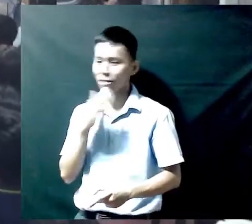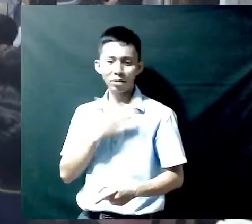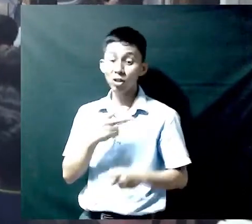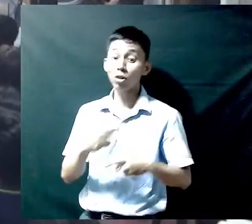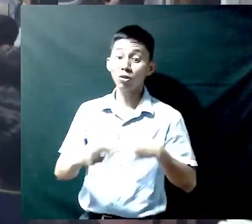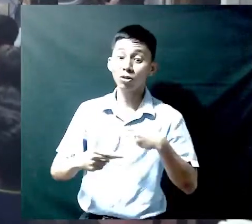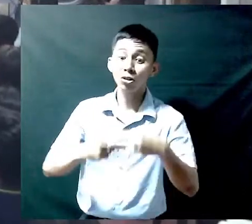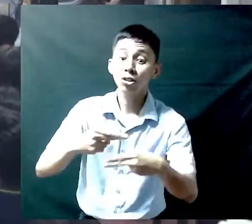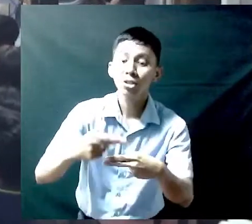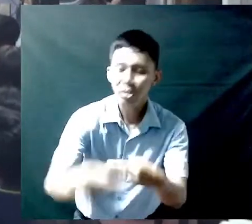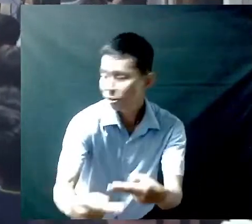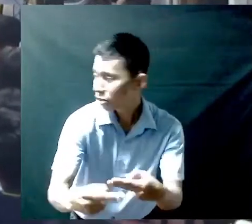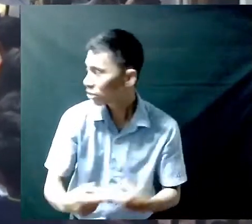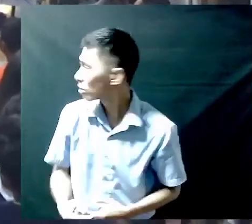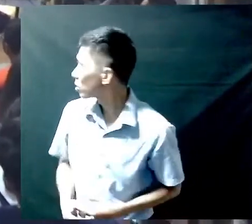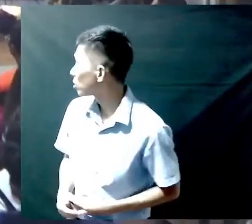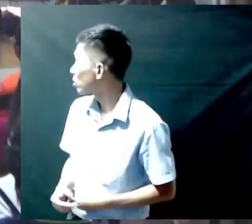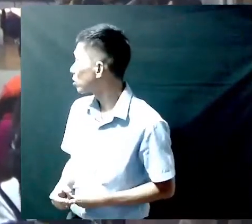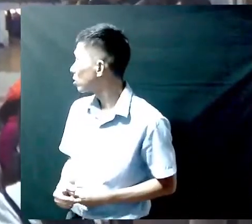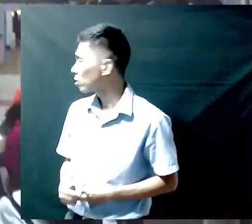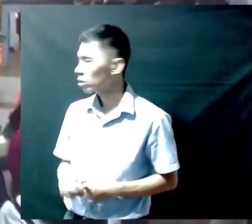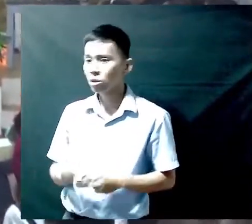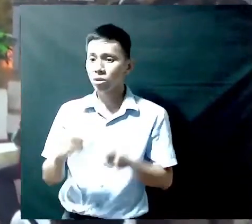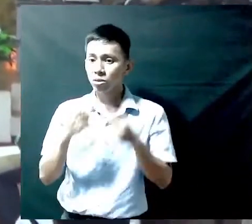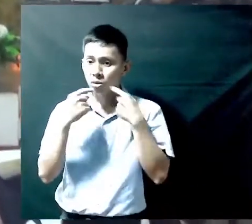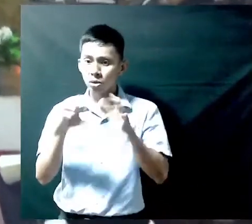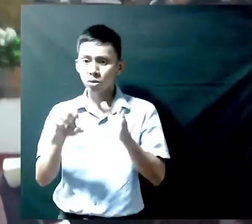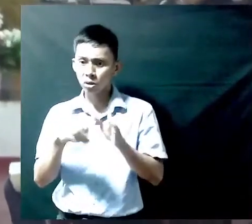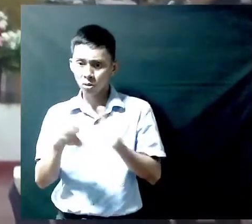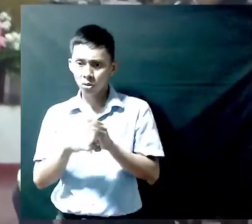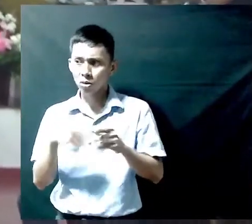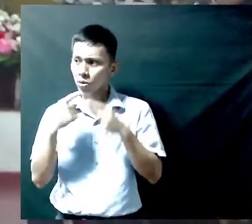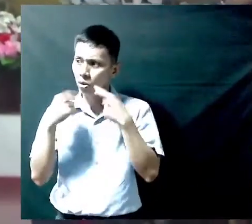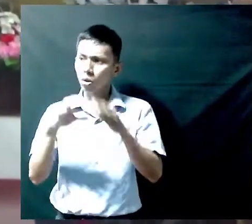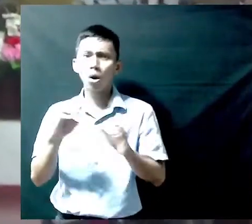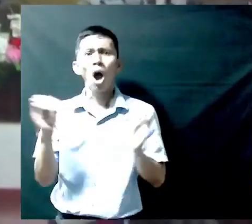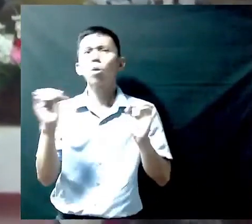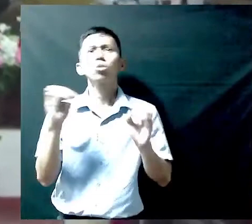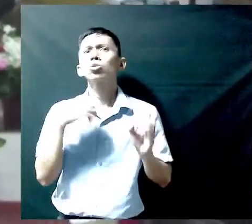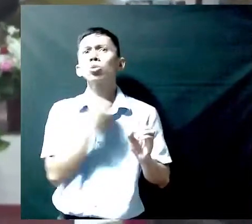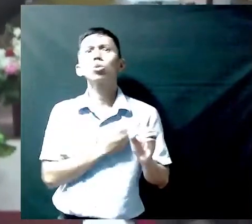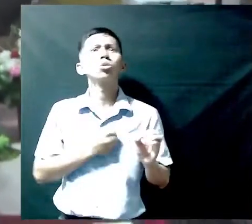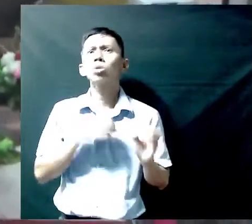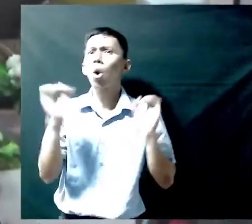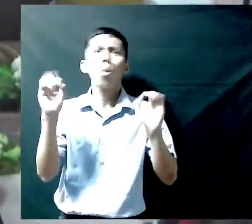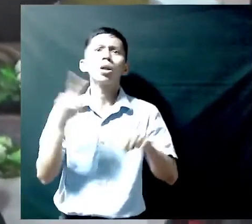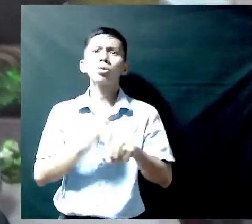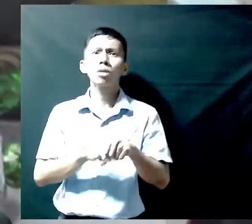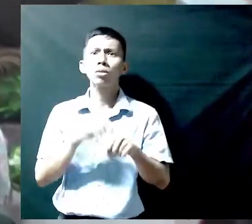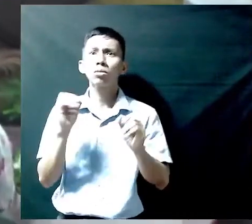tao eh. Wala akong time! Sandali lang, yung oras mo kay Lord yan ha, pinahiram lang sa'yo.